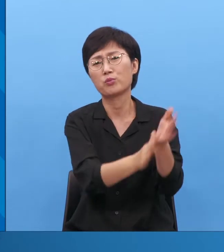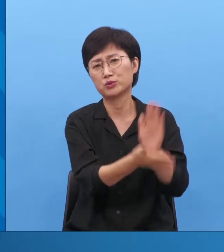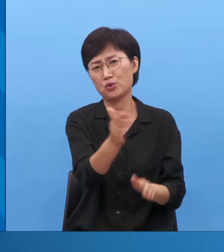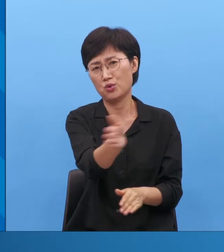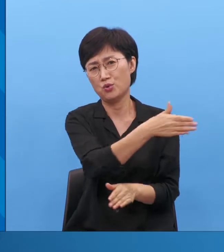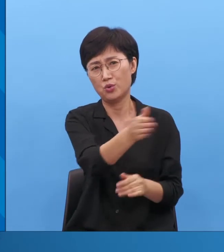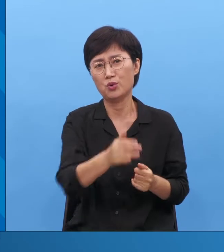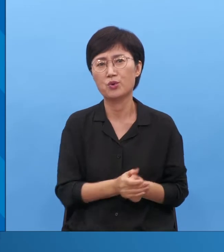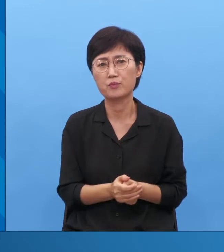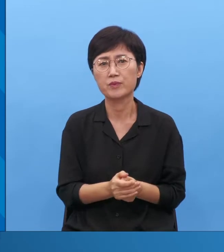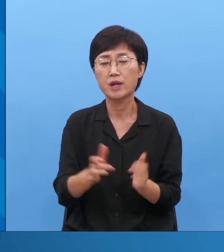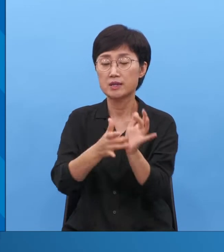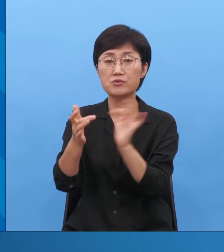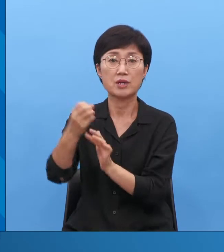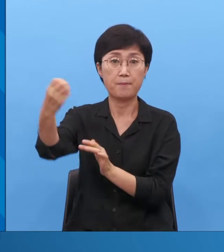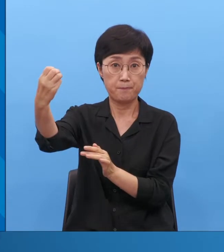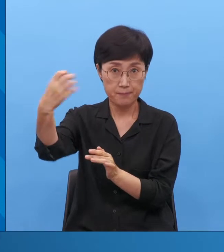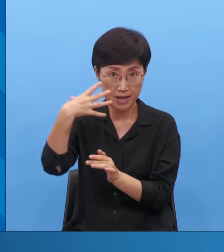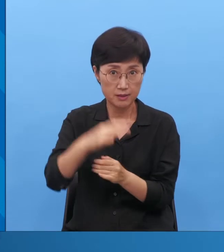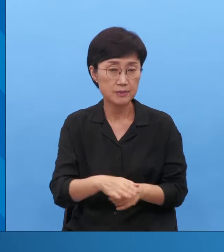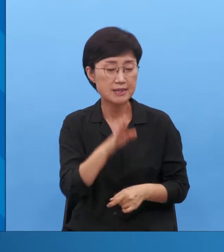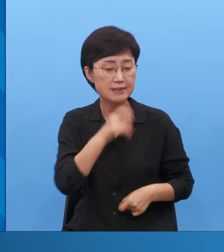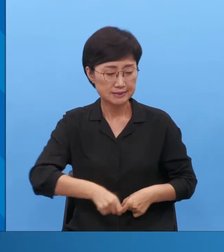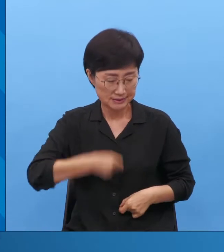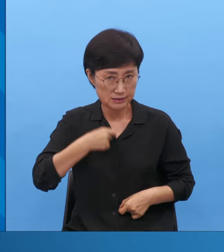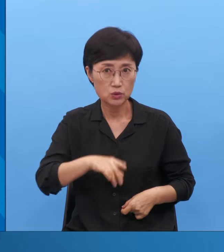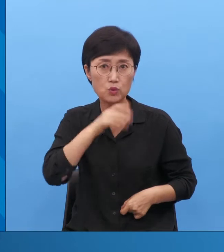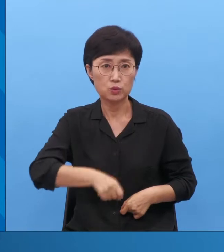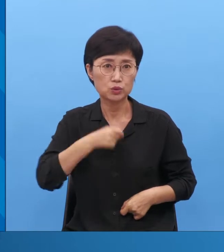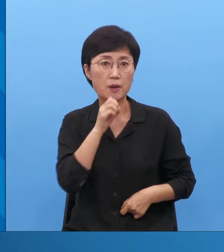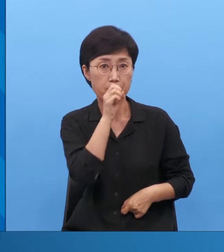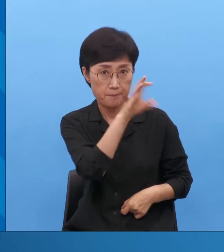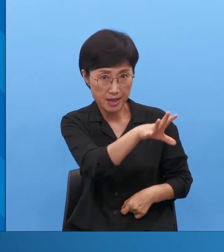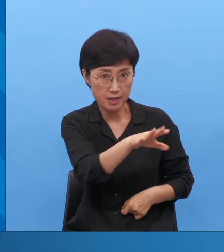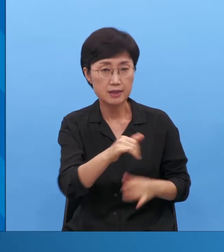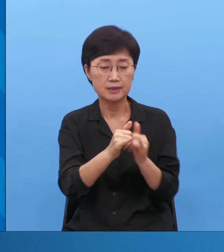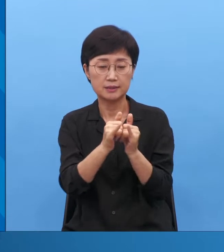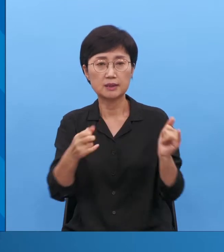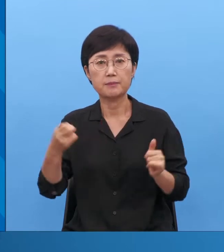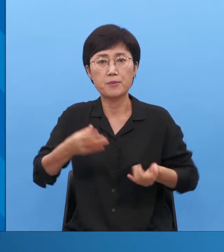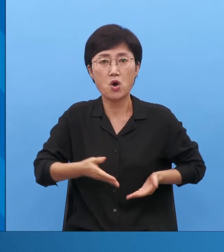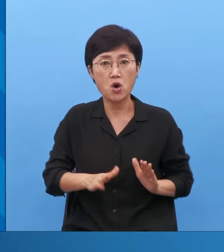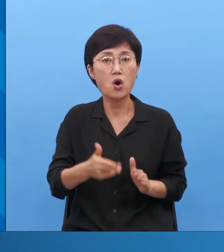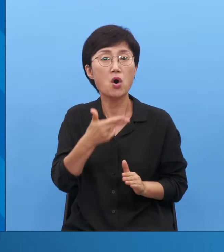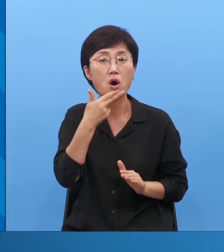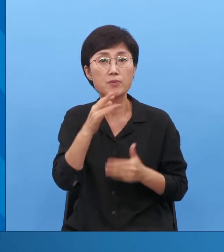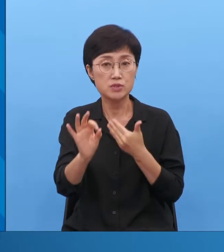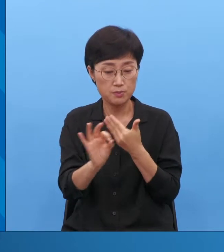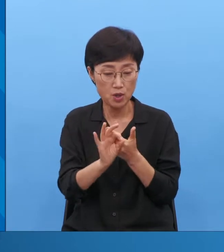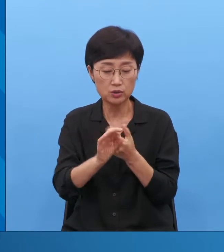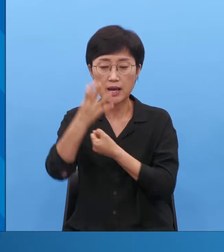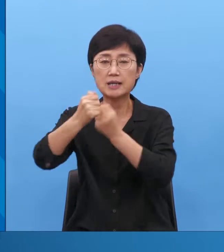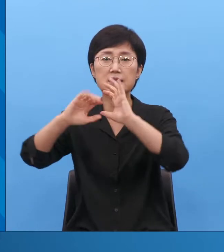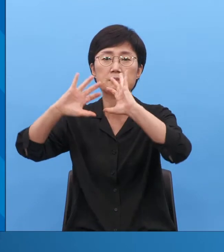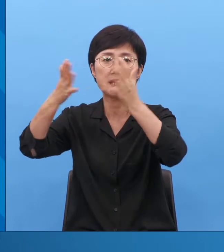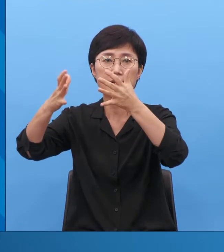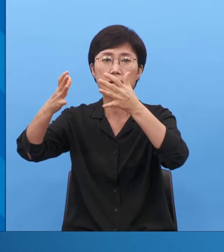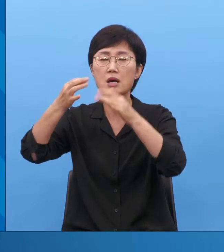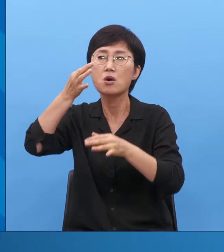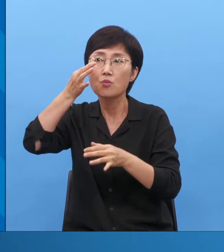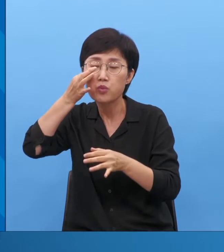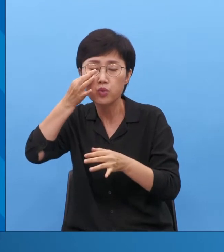수 없음이니이다. 예수께서 대답하여 이르시되 진실로 진실로 내게 이르노니 사람이 거듭나지